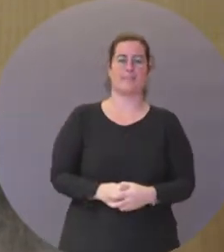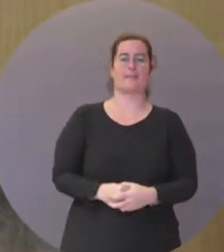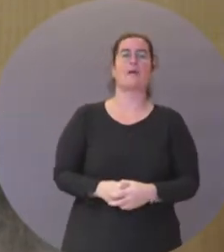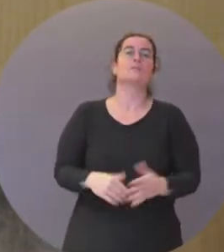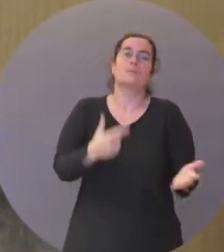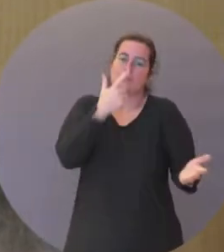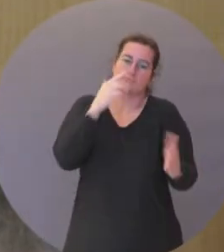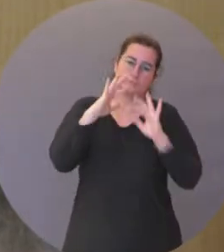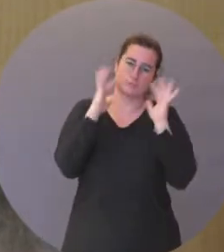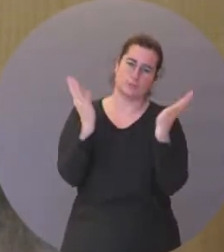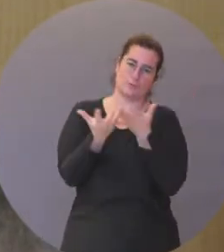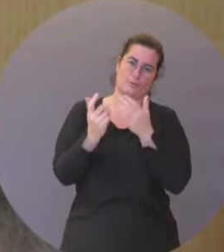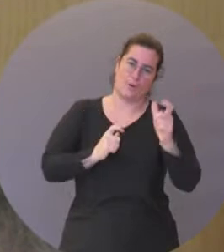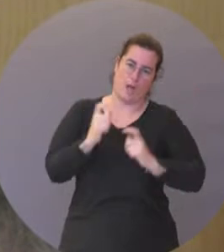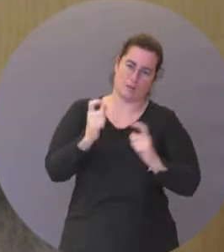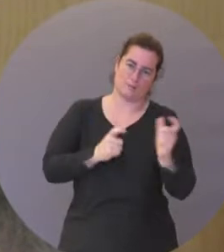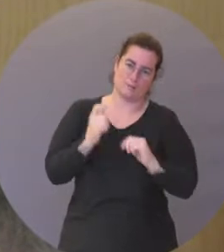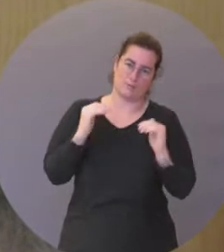compétences